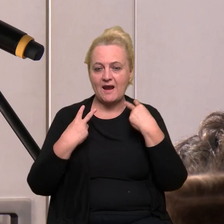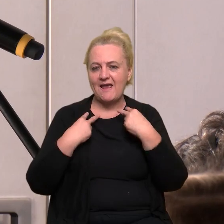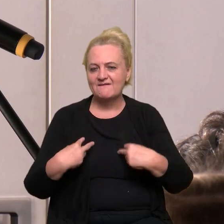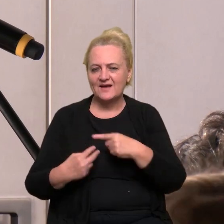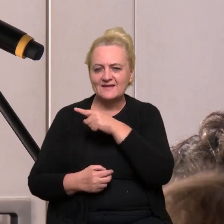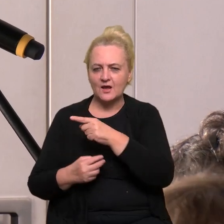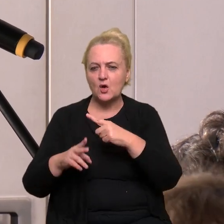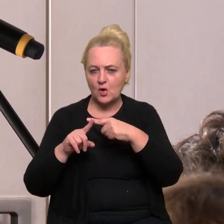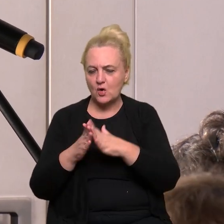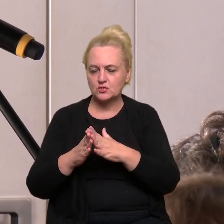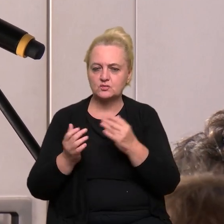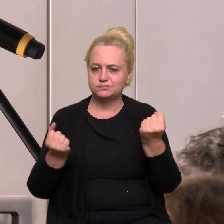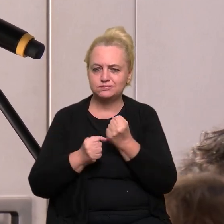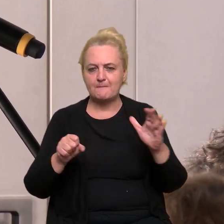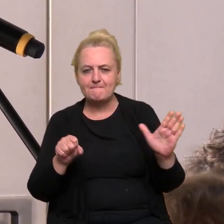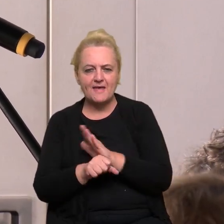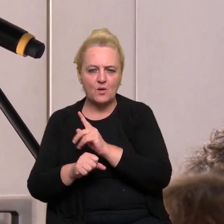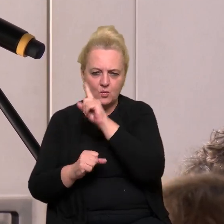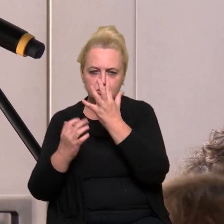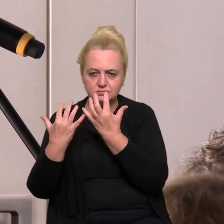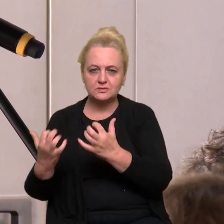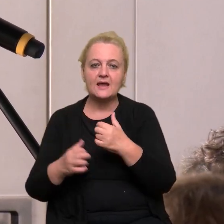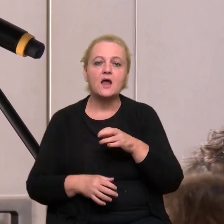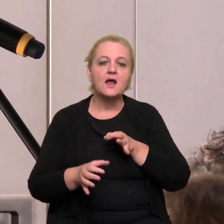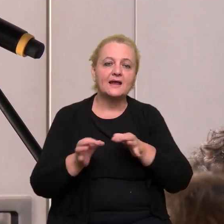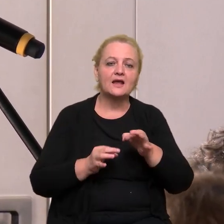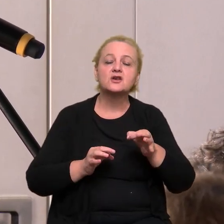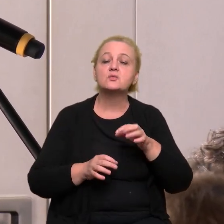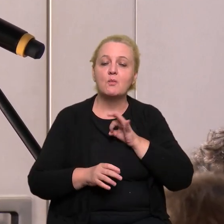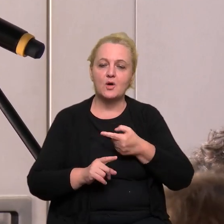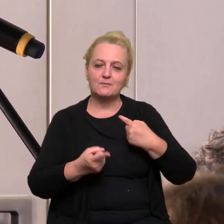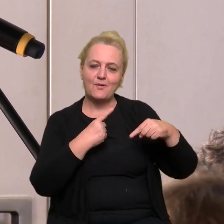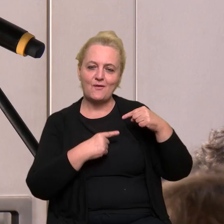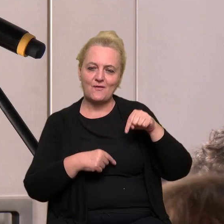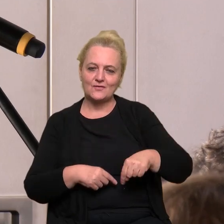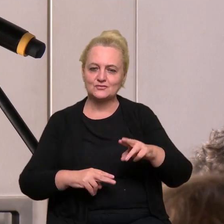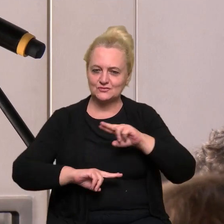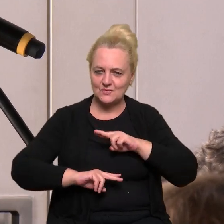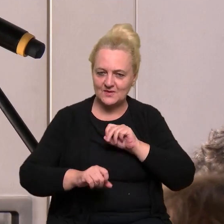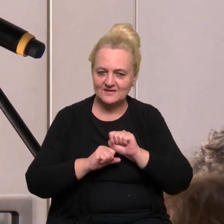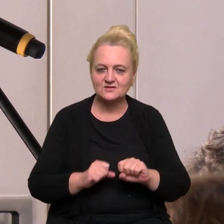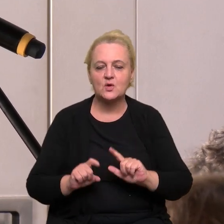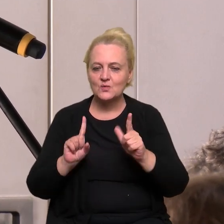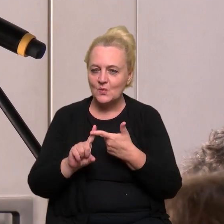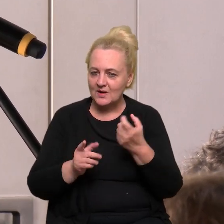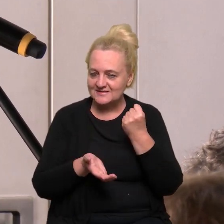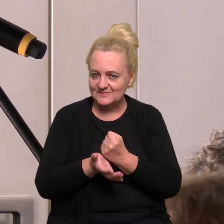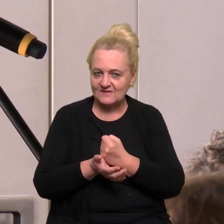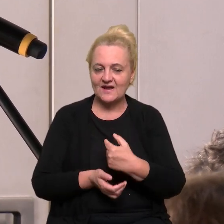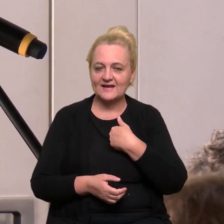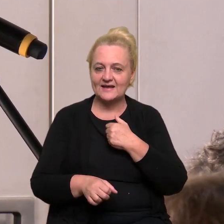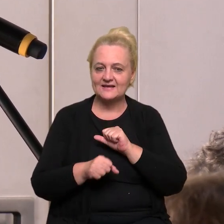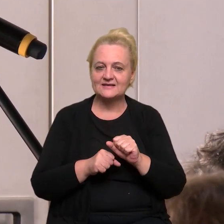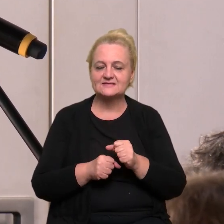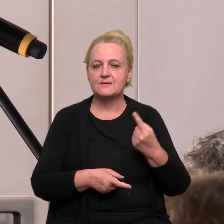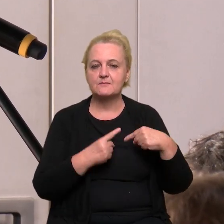świetne, bo mam też historyczne korzenie, jeśli chodzi o Sopot. Druga rzecz, ja jestem